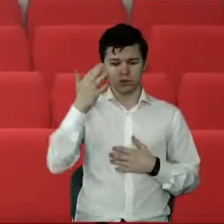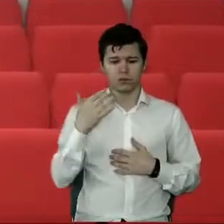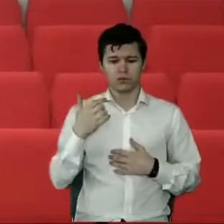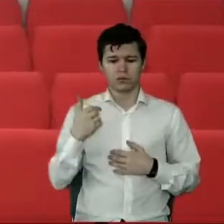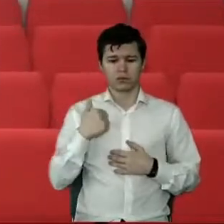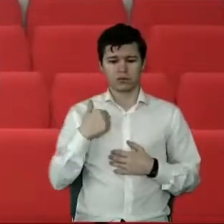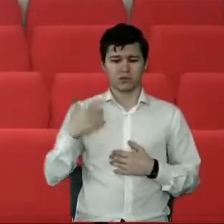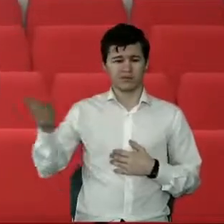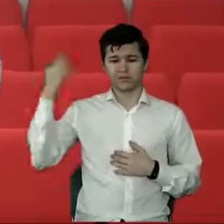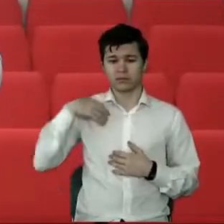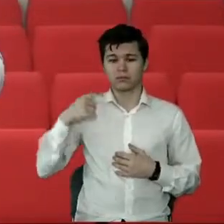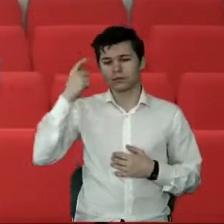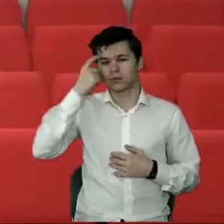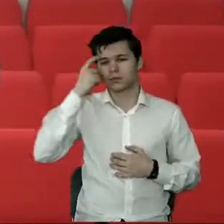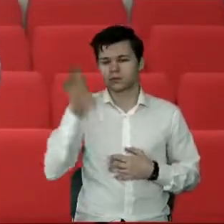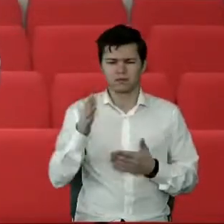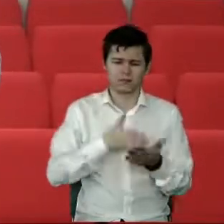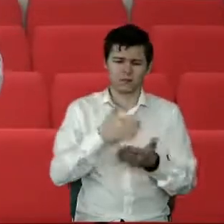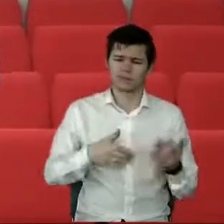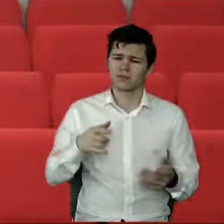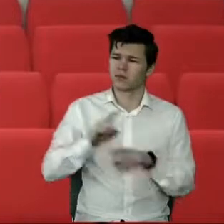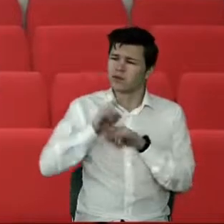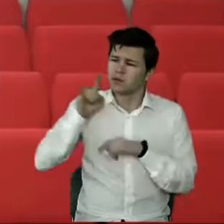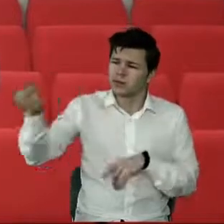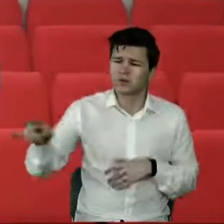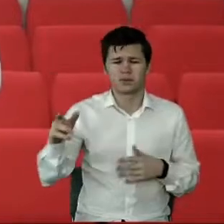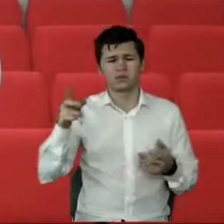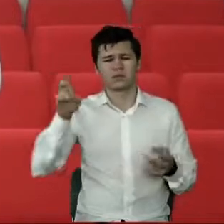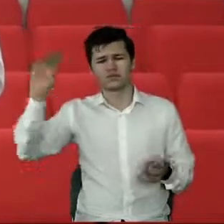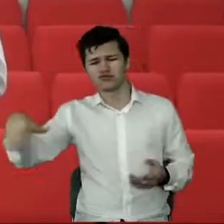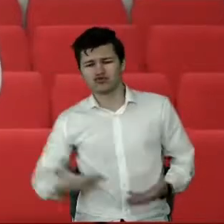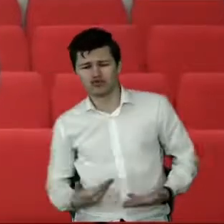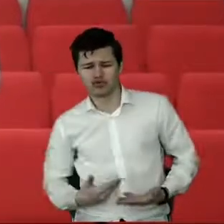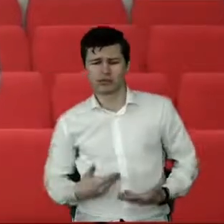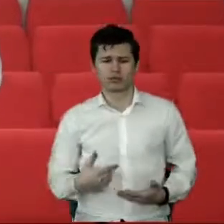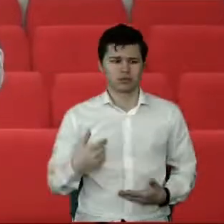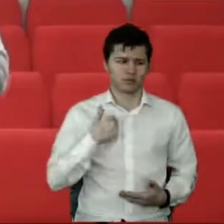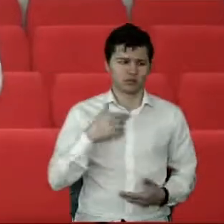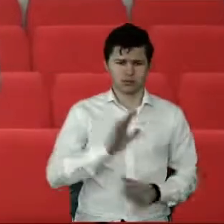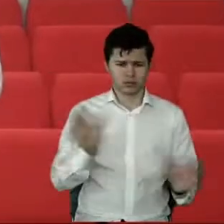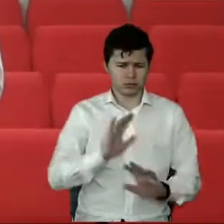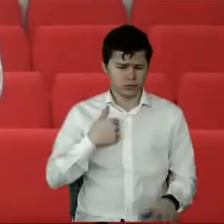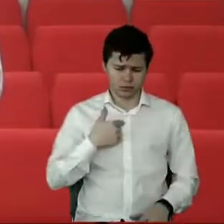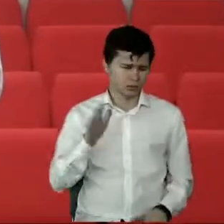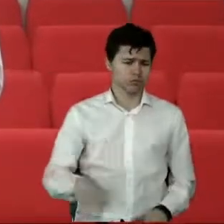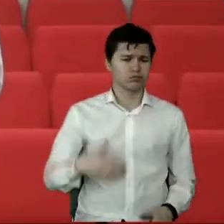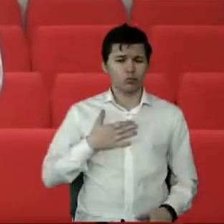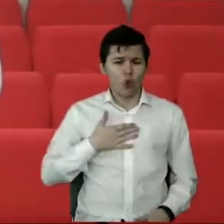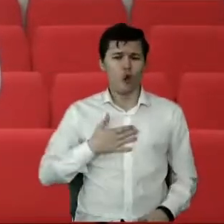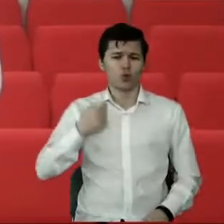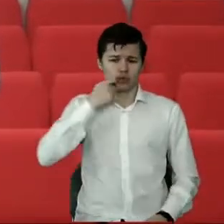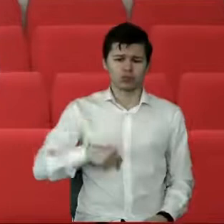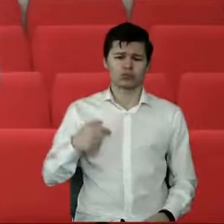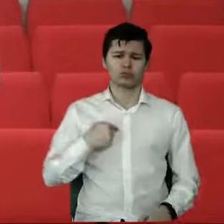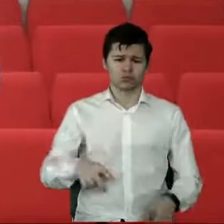я даже не задумывался об этом, чтобы куда-то уехать, для меня эта мысль была абсолютно неприемлема. Мне нравится моя страна, мне нравятся люди,